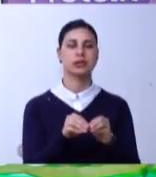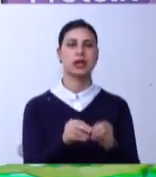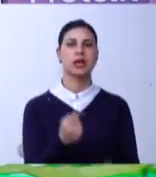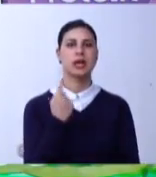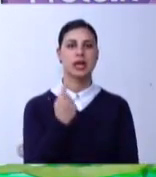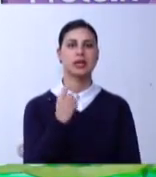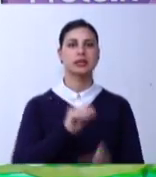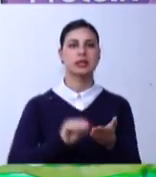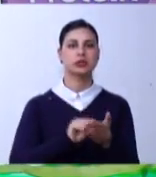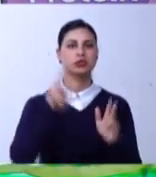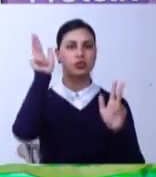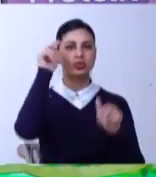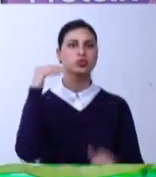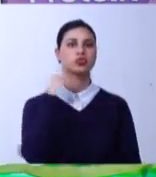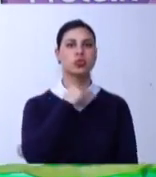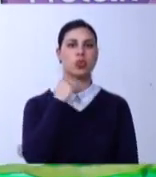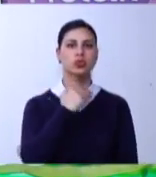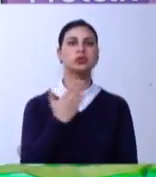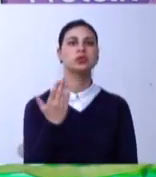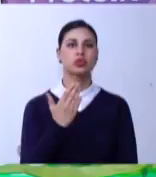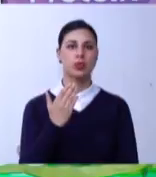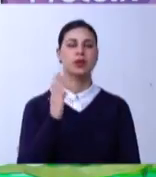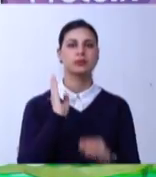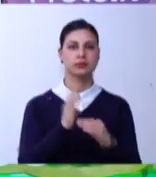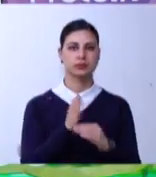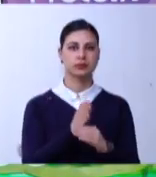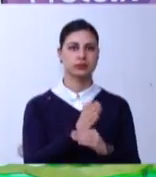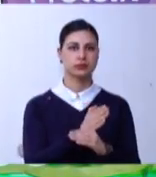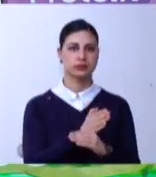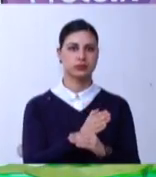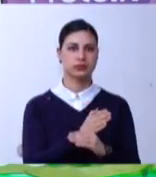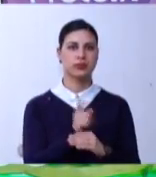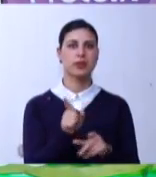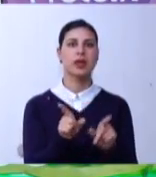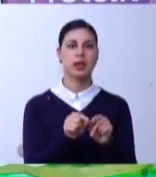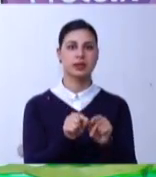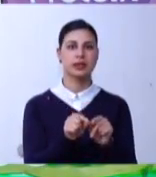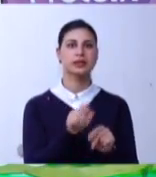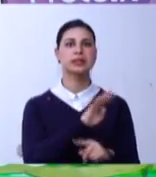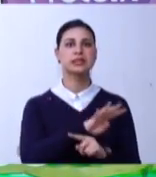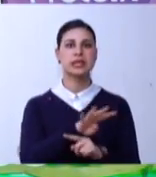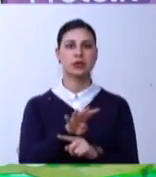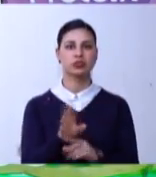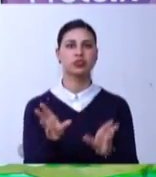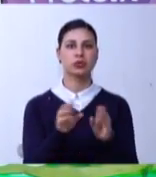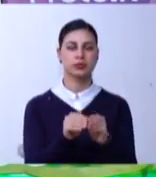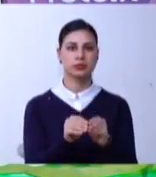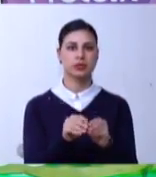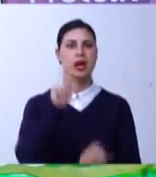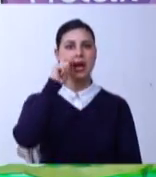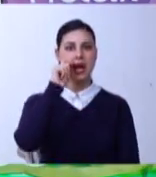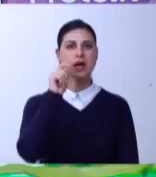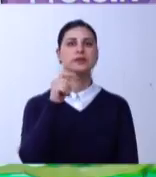ერთ რეცეპტში კურდღლის ხორციც, რომელიც დაკეპა, მასთან ერთად სატაცური გამოიყენა,